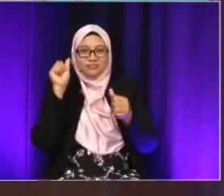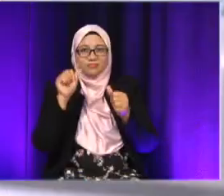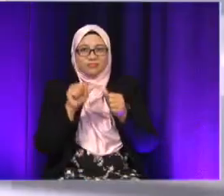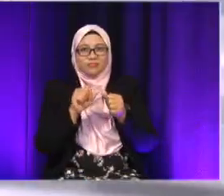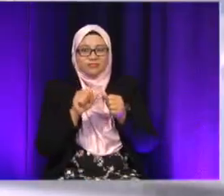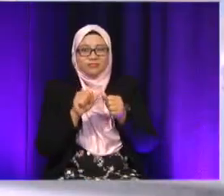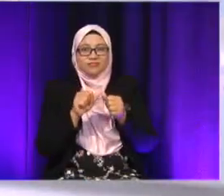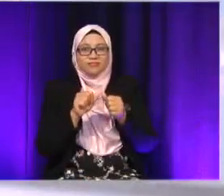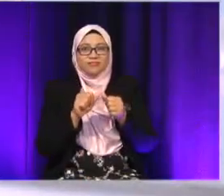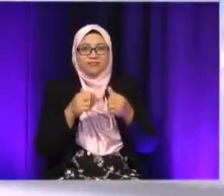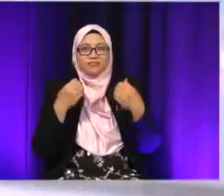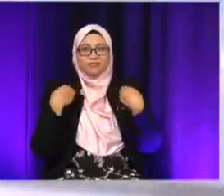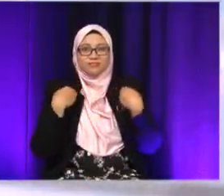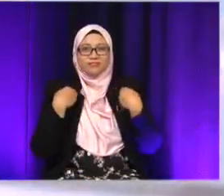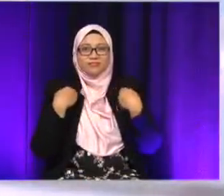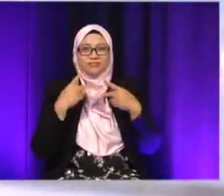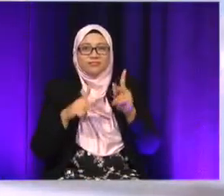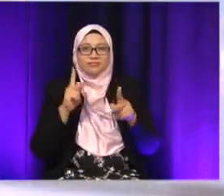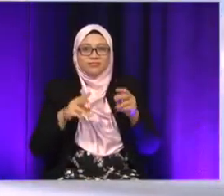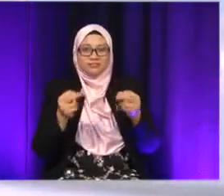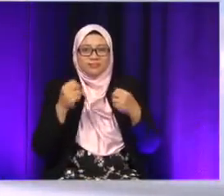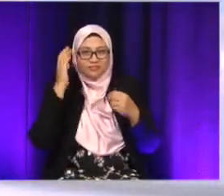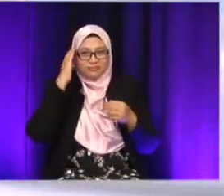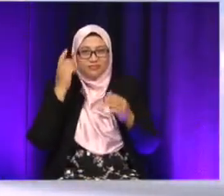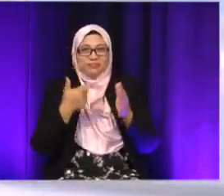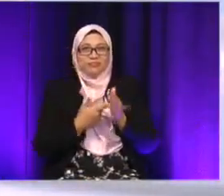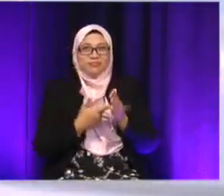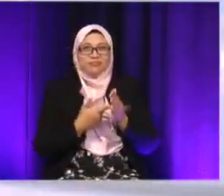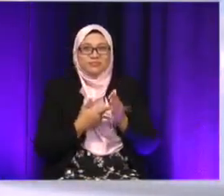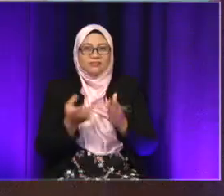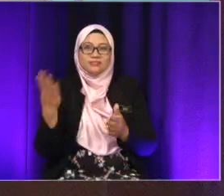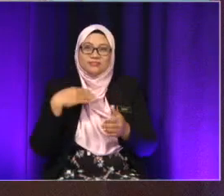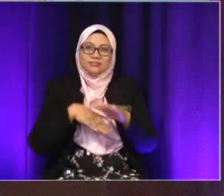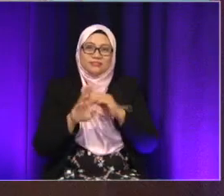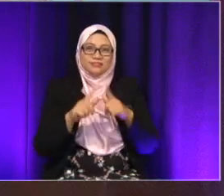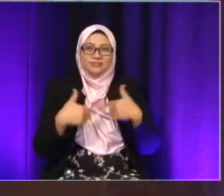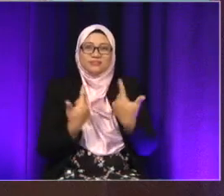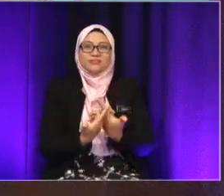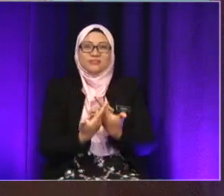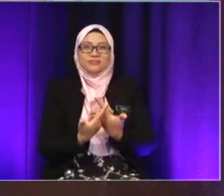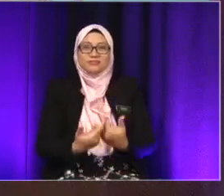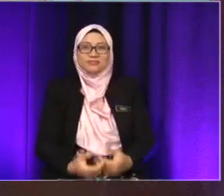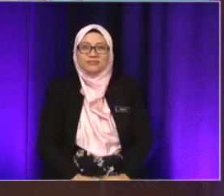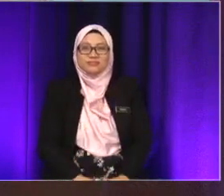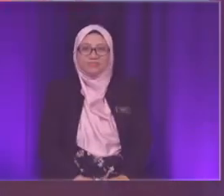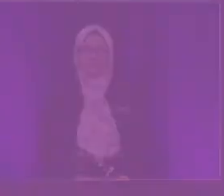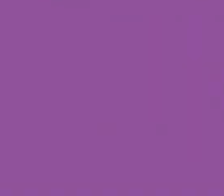liang ada spring. Kalau nak tahu lebih lanjut, kita masuk ke kelas insya-Allah. Okey, jom cikgu. Okay.